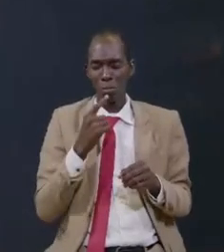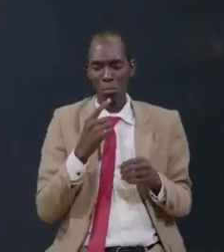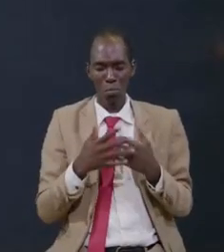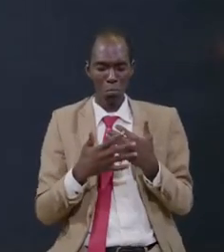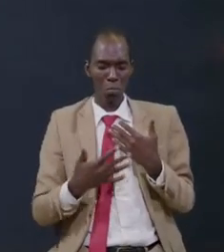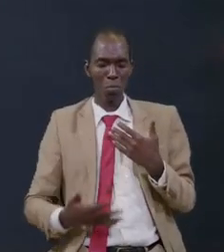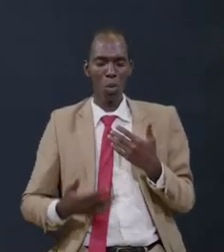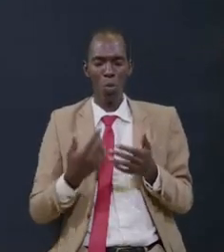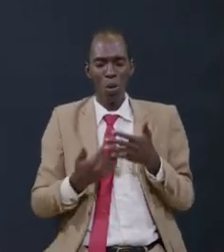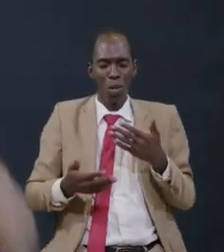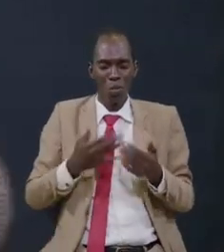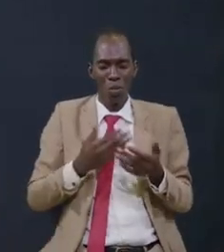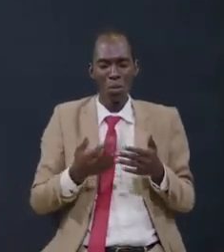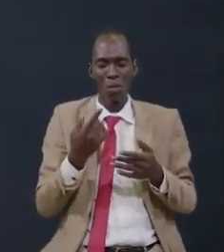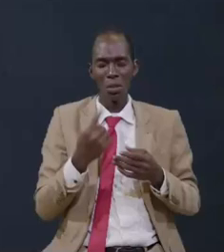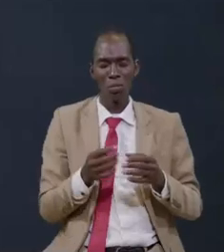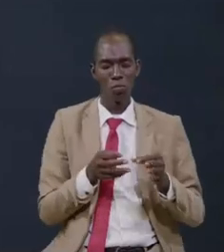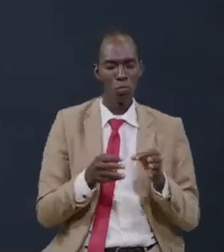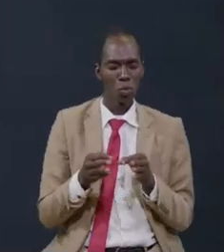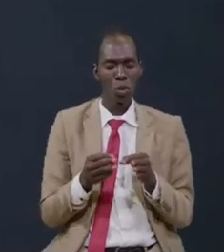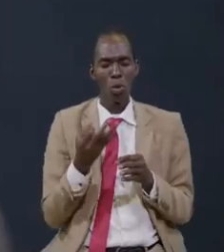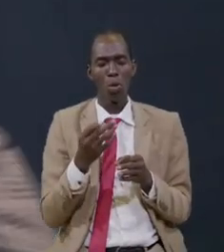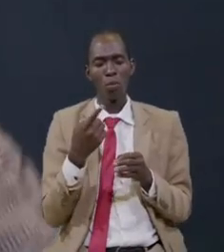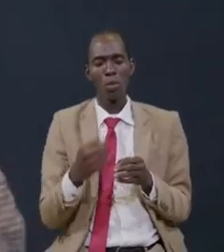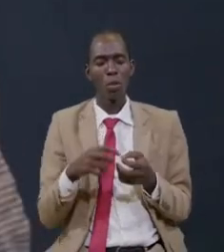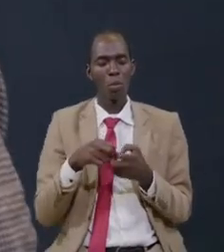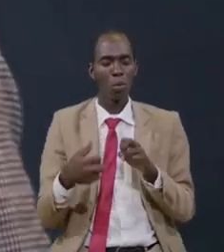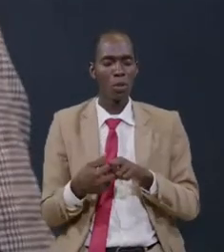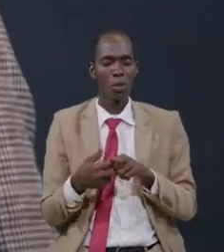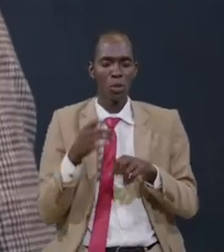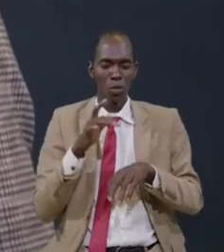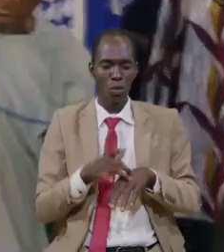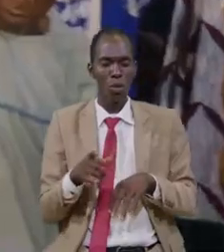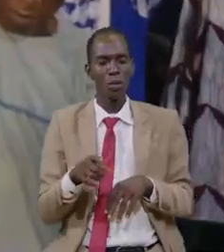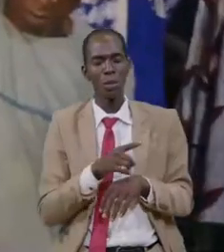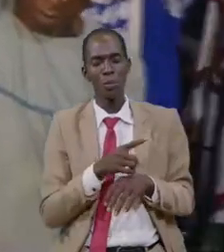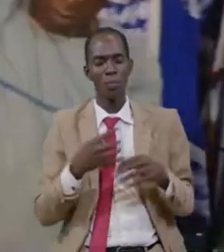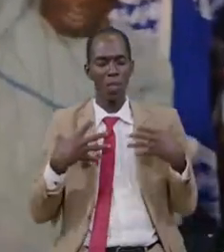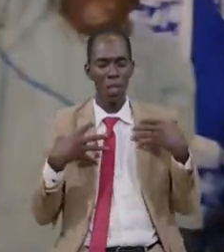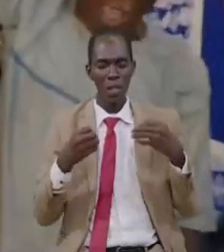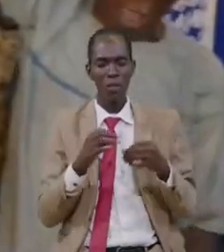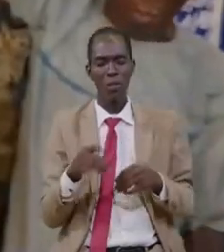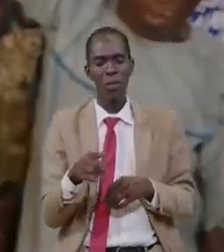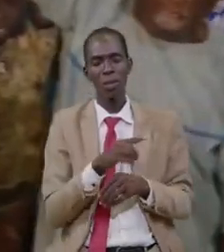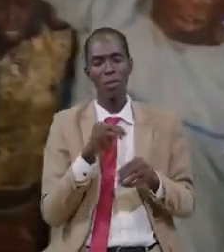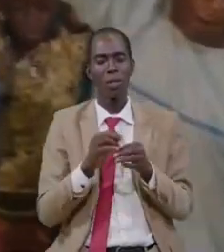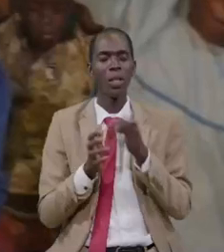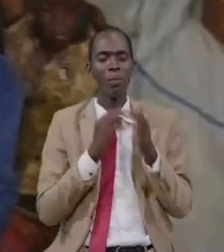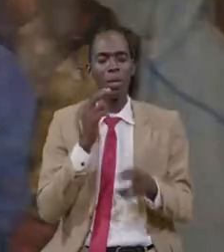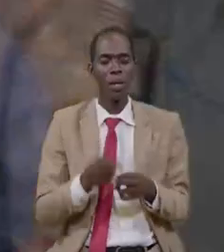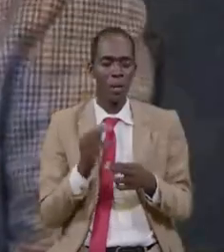dans le sang, quelle que soit la description du problème, touche-les, guéris-les au nom de